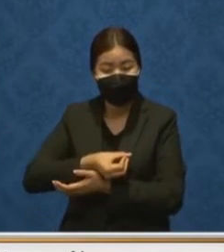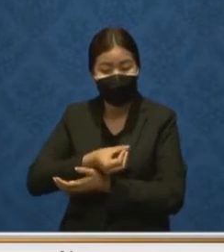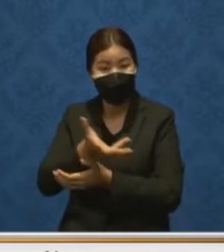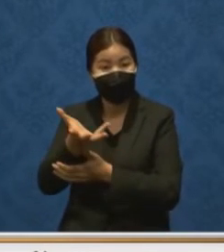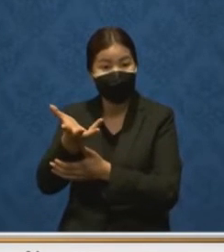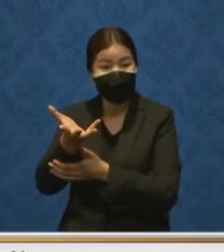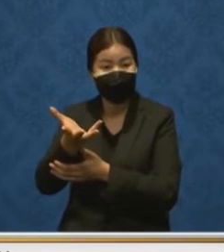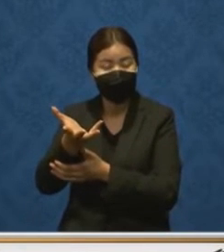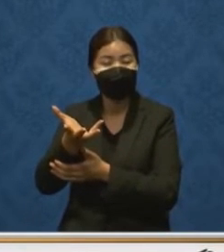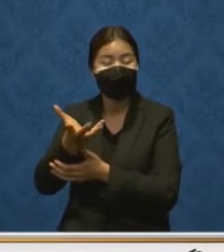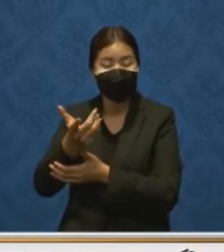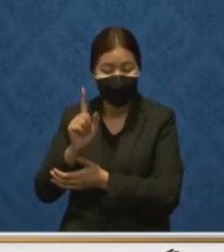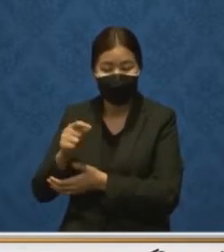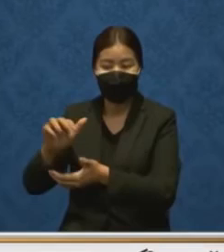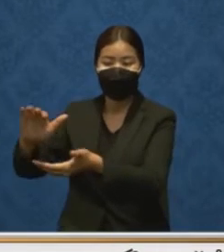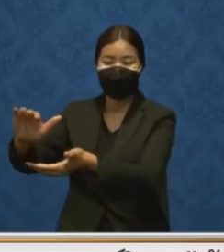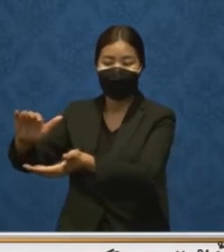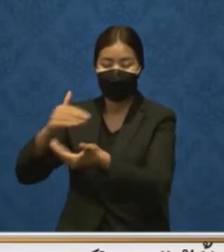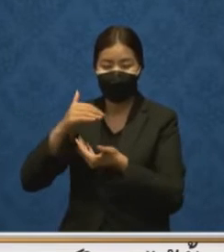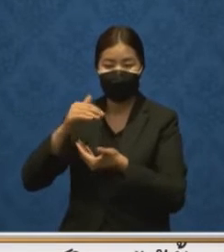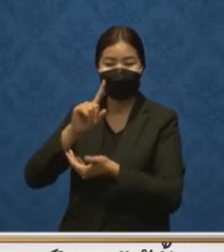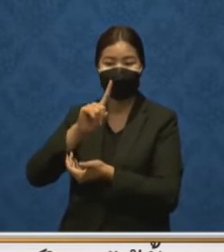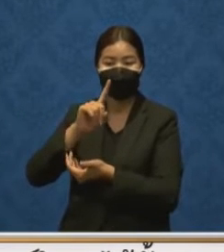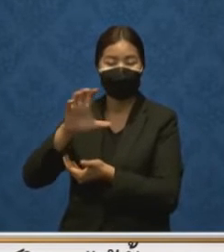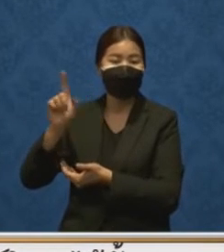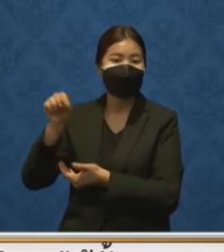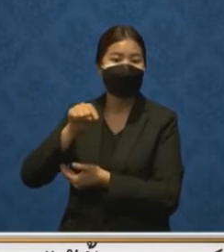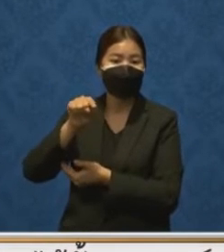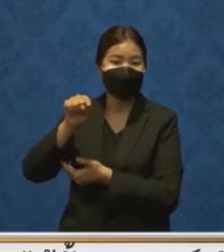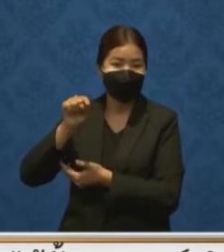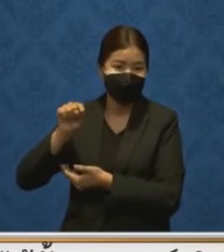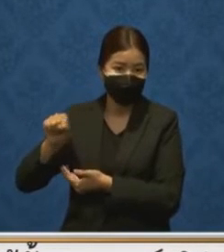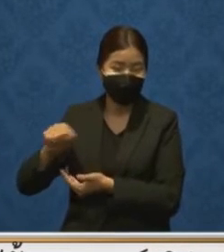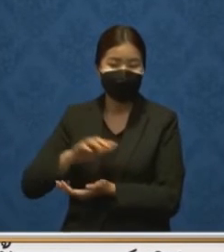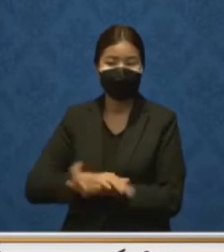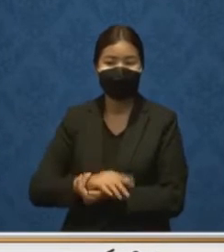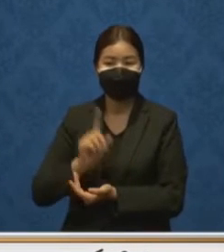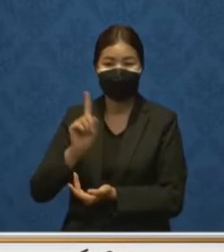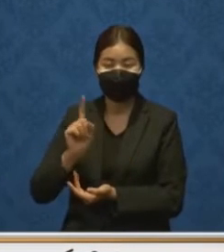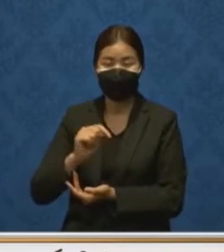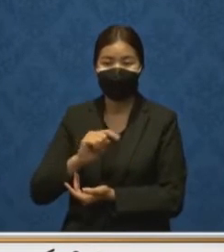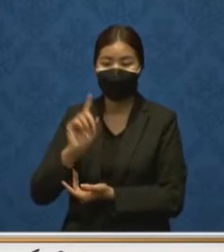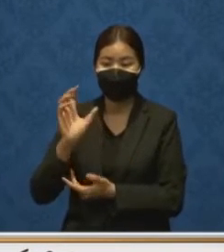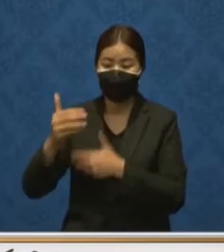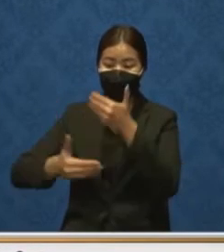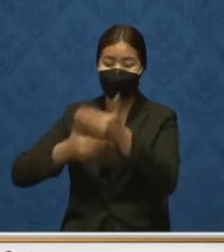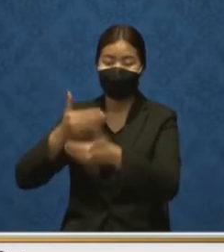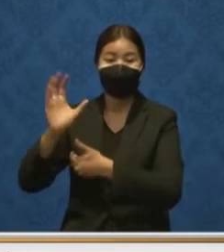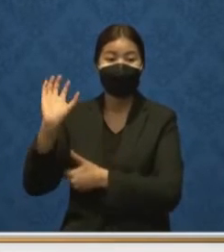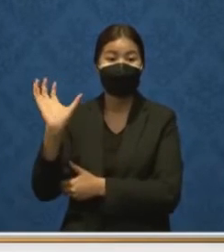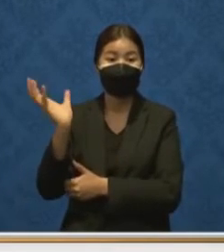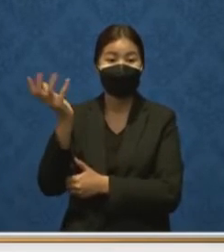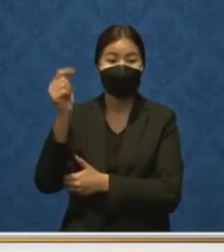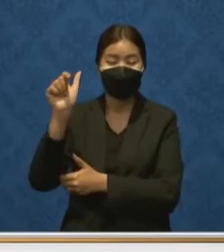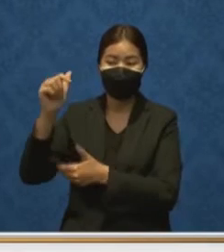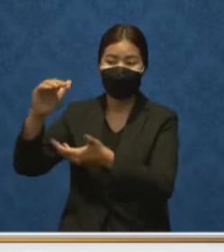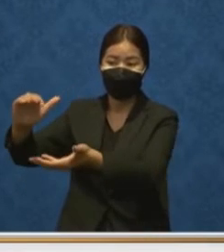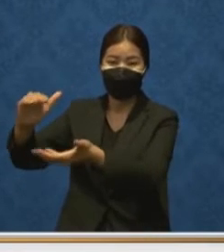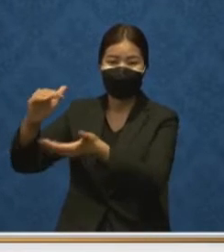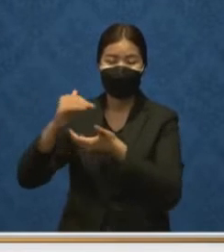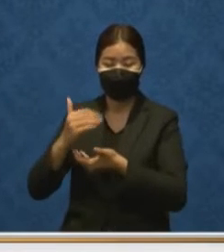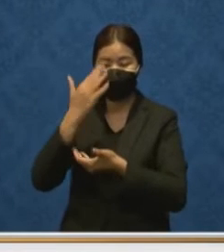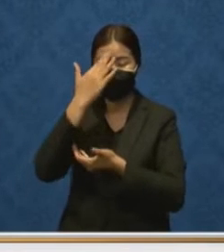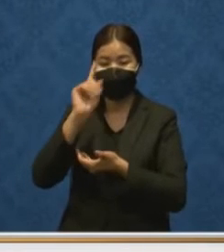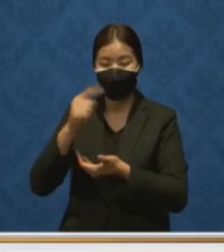เราต้องนำเข้า 100%เพระฉะนั้นทั้งหมดจะขึ้อยู่กับตลาดโลกและเพราะปุ๊ย